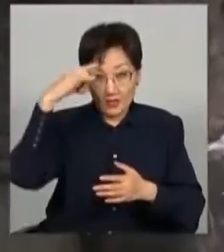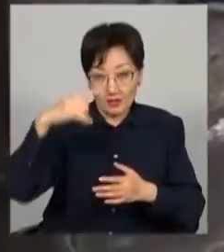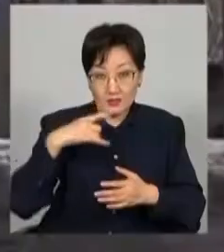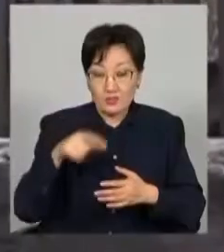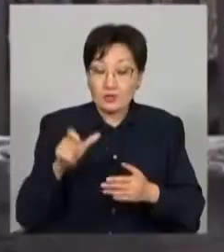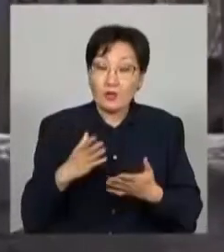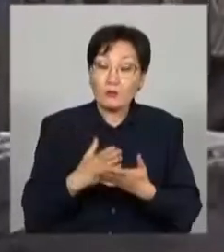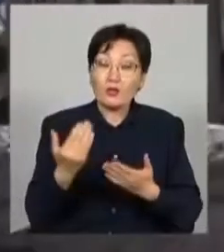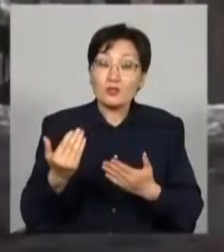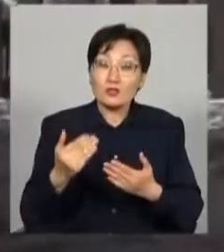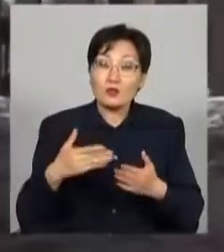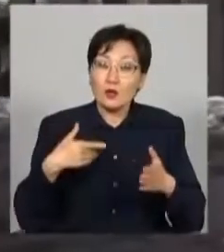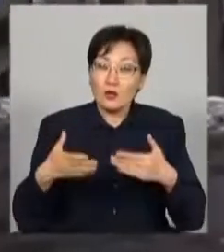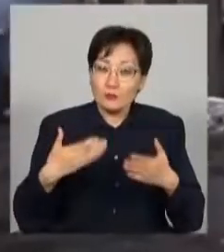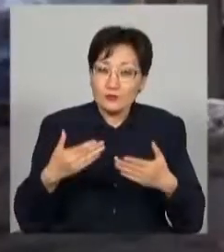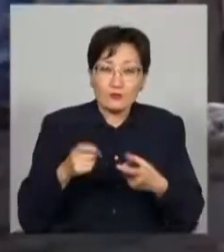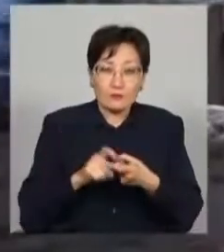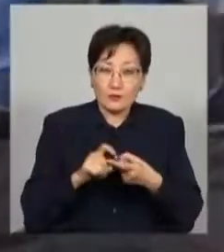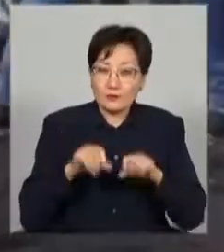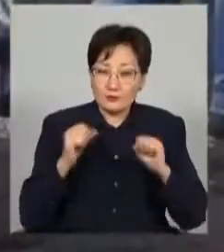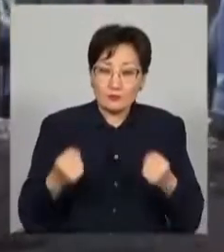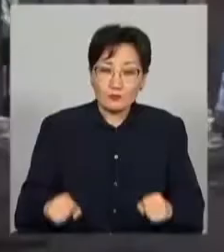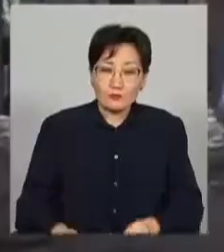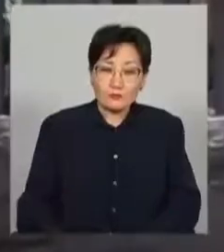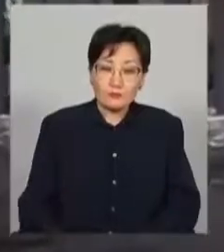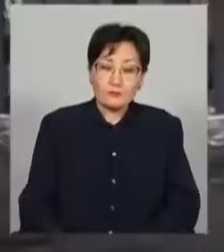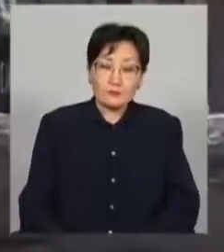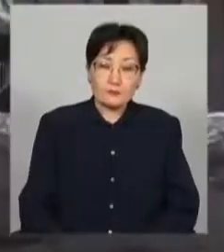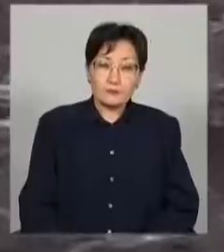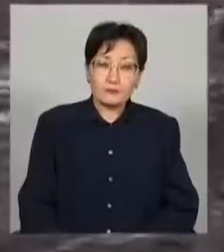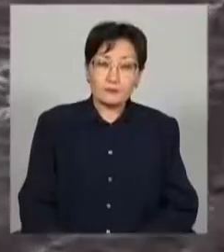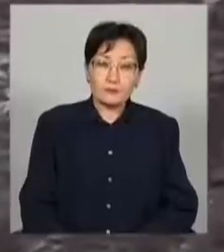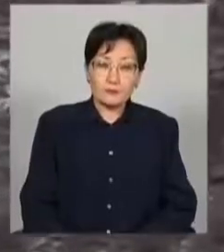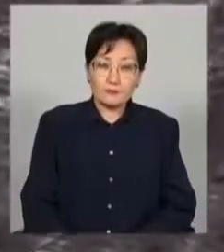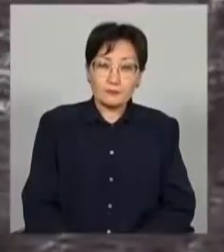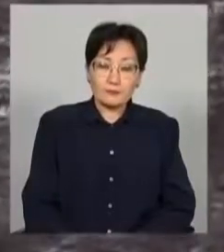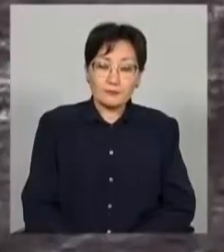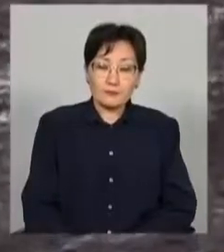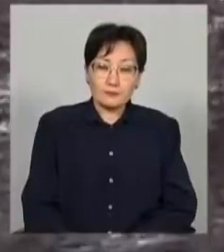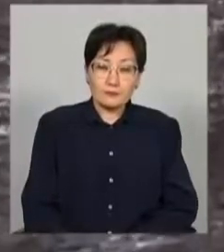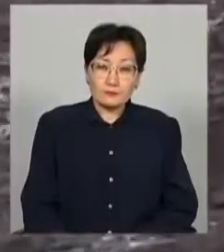бар. Әзірге олармен байланыс орнату мүмкін болмай отыр. Аяулым Көлжігіт, Мақсат Күнібек, Алматы телеарнасы.